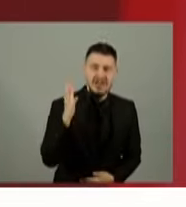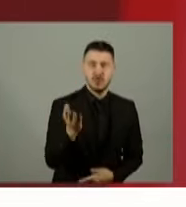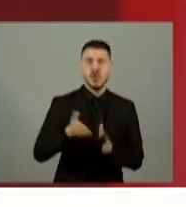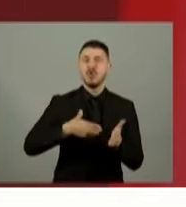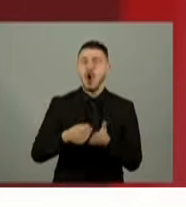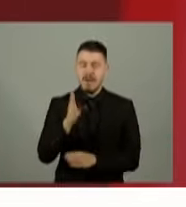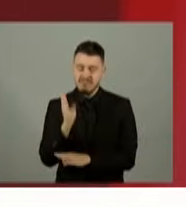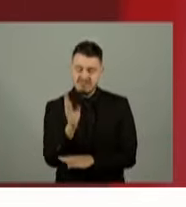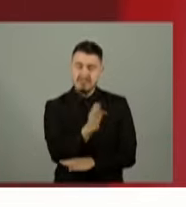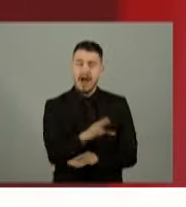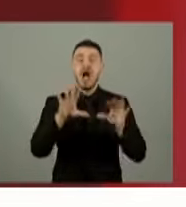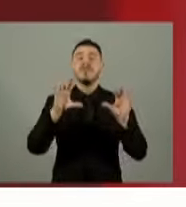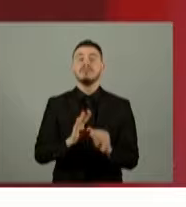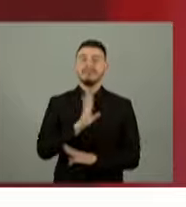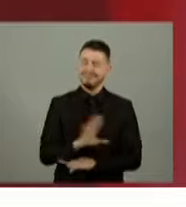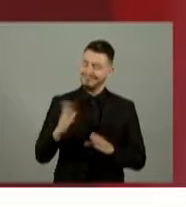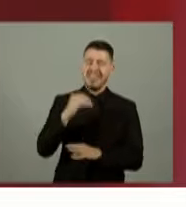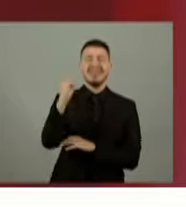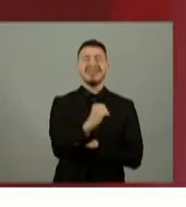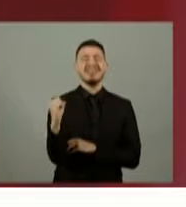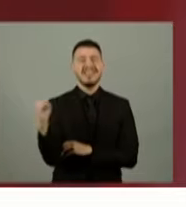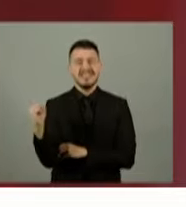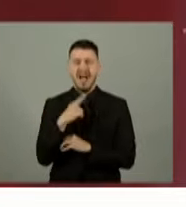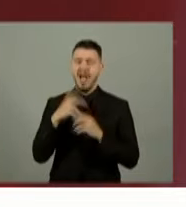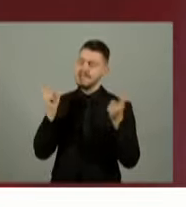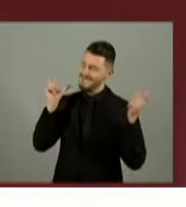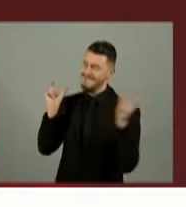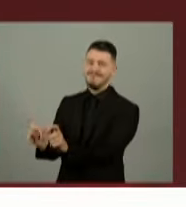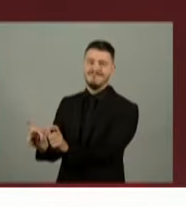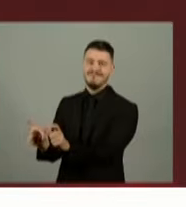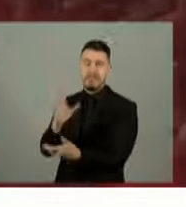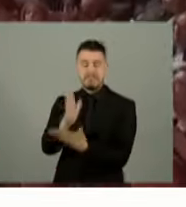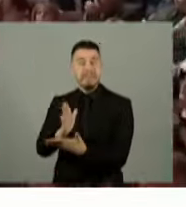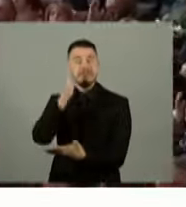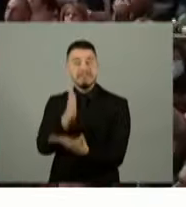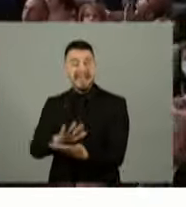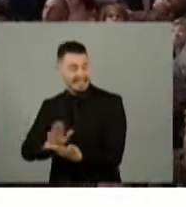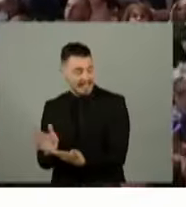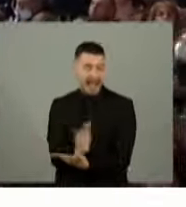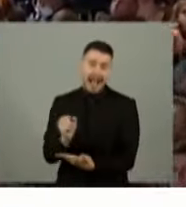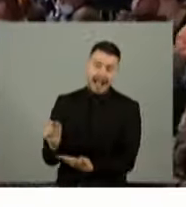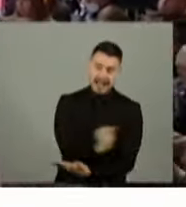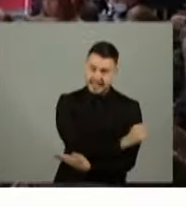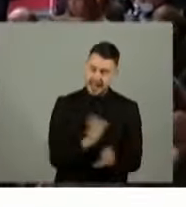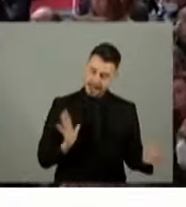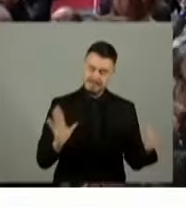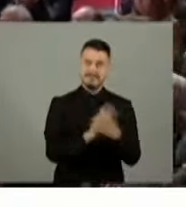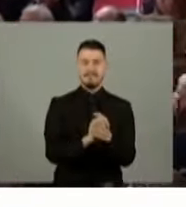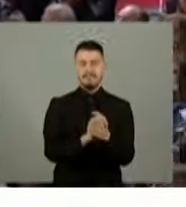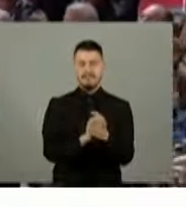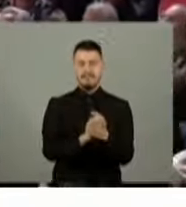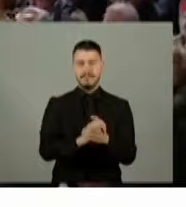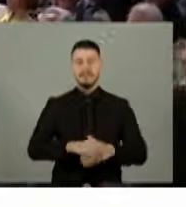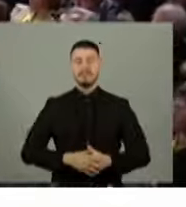στηρίξει ανοιχτά την κυρία Κυραβασίλη. Και τη στηρίζει τώρα. Παίρνει ένα ρίσκο, γιατί εάν το εκλογικό